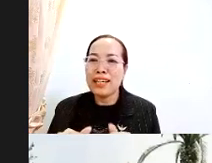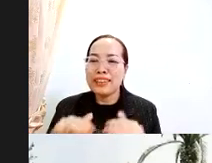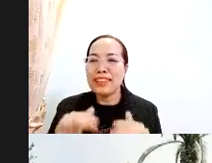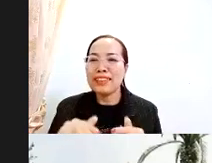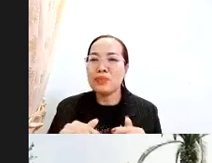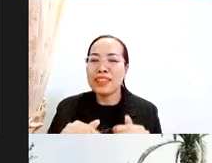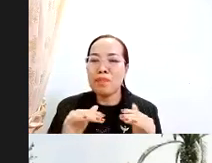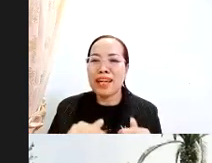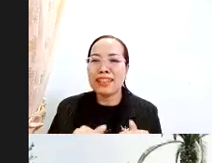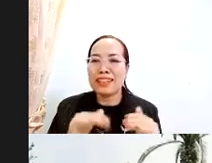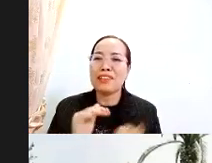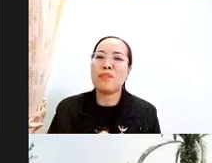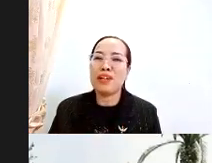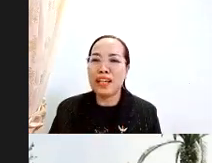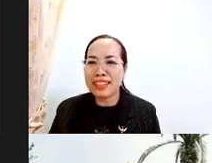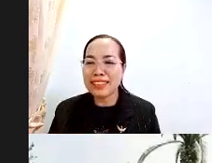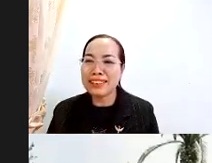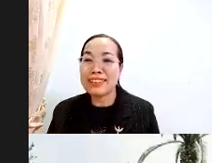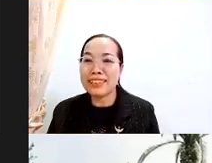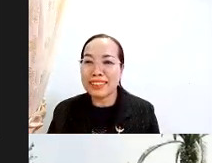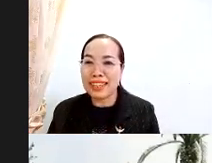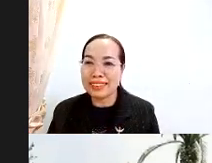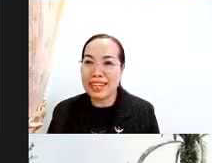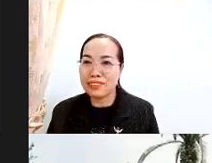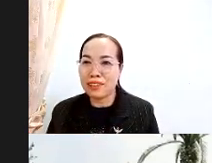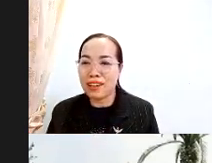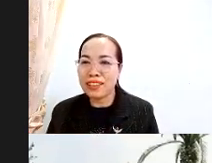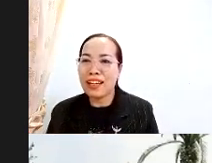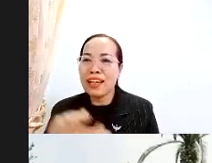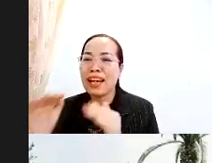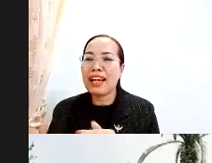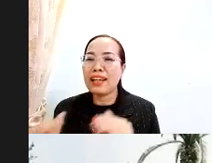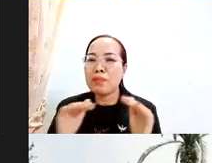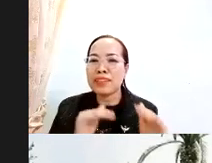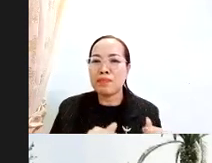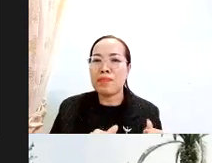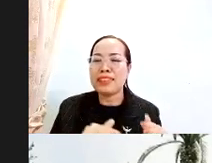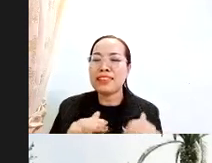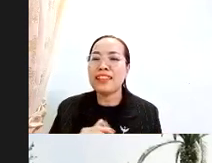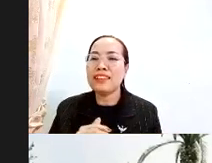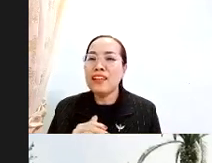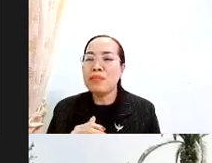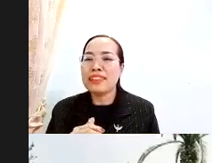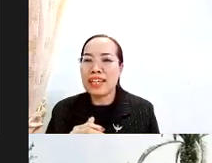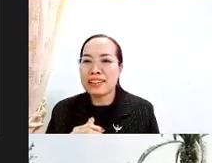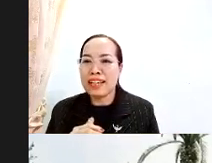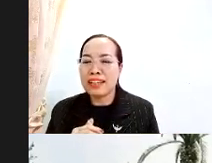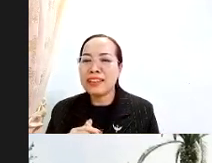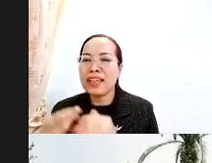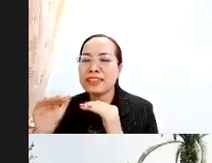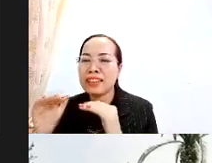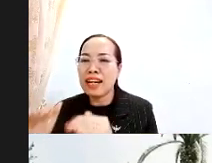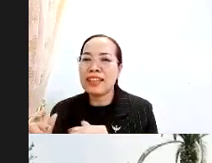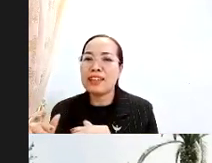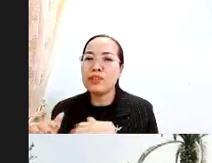khí chẳng nhóm sự khâm khá sẽ là ngon tình ọc nha nâng chơi như tôi sẽ khá sẽ là nó tình ọc nha thà hẹp ấy màn chăm bạch dương tôi miên sẽ khá sẽ là